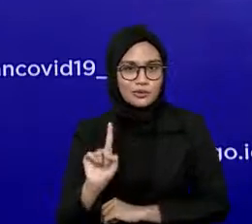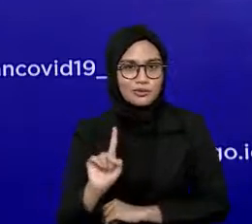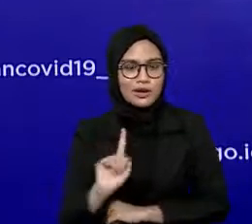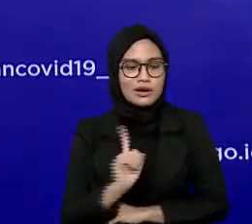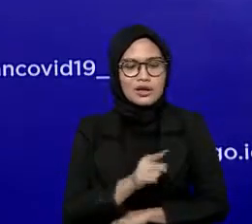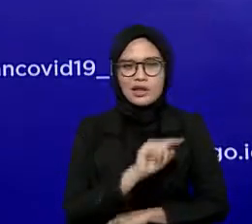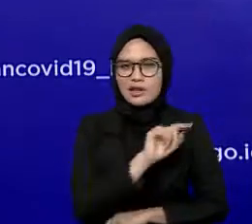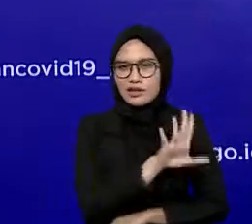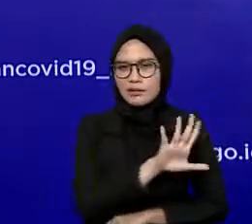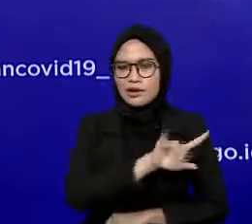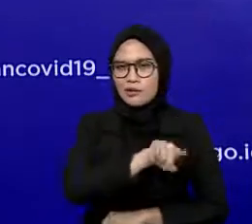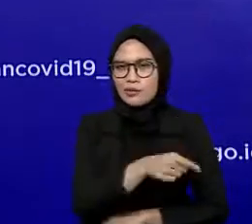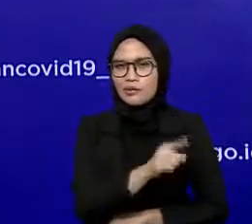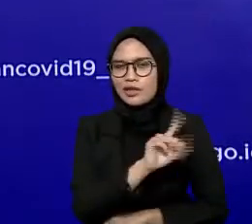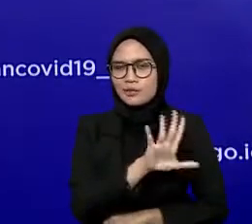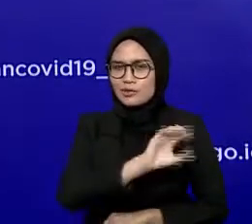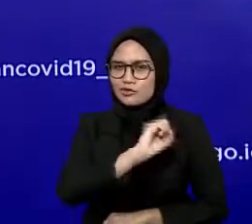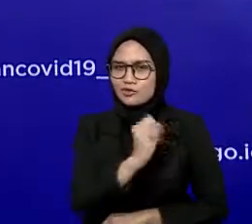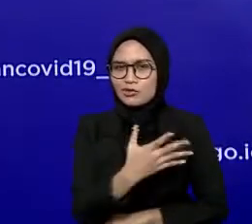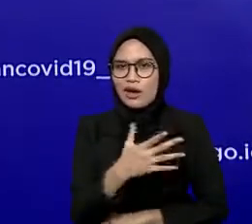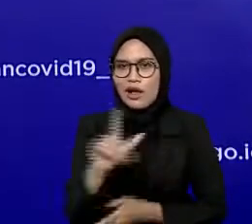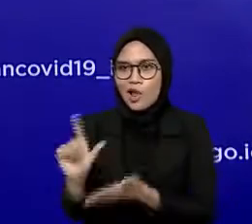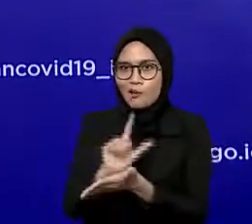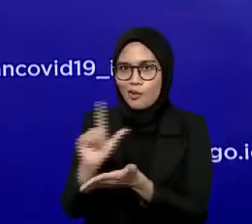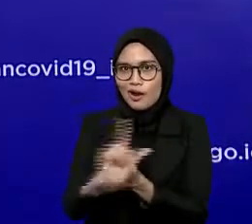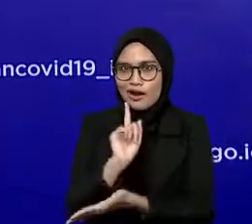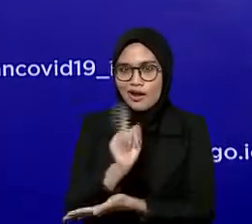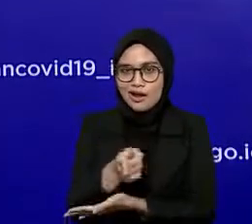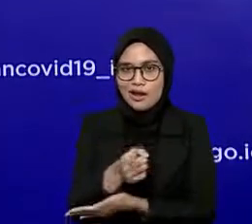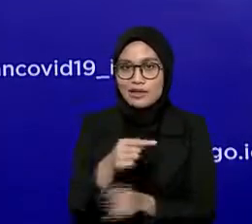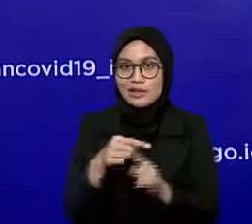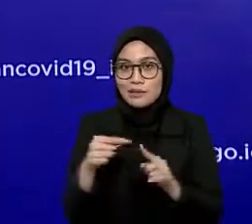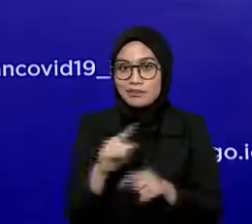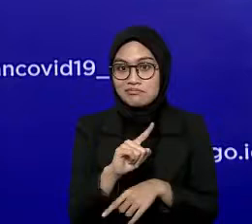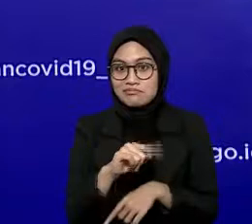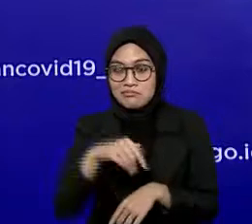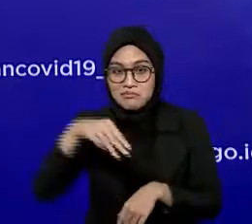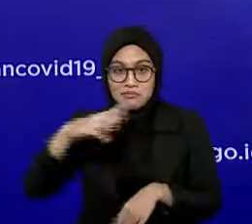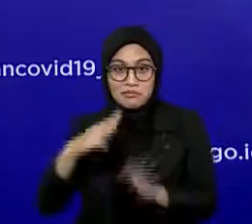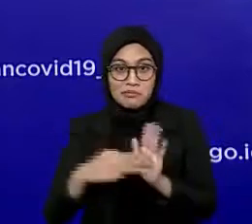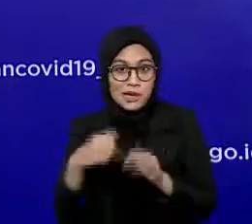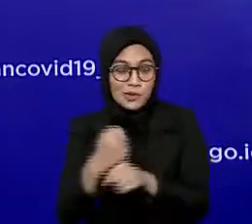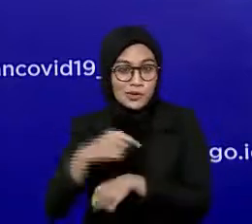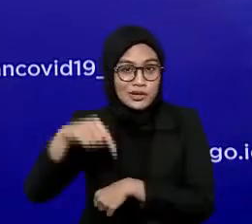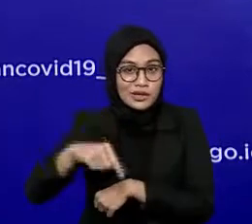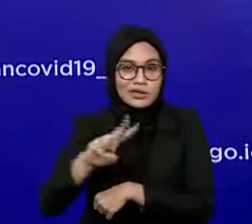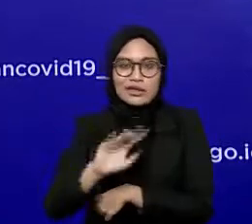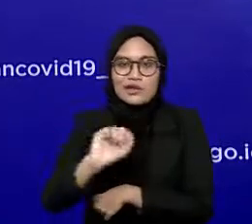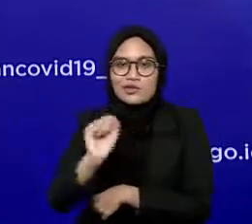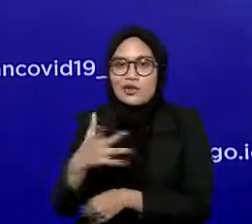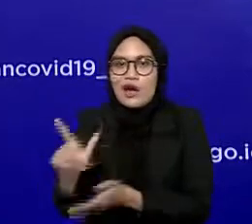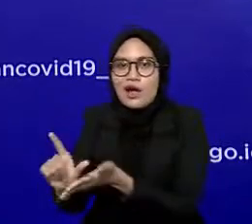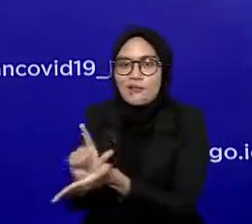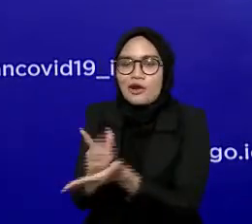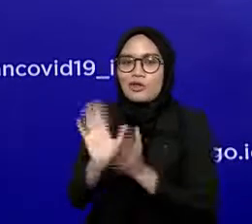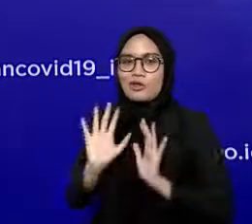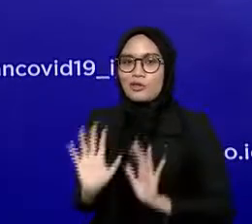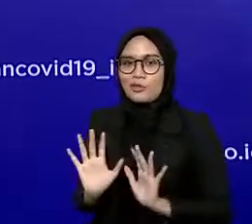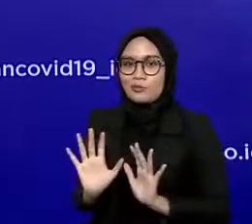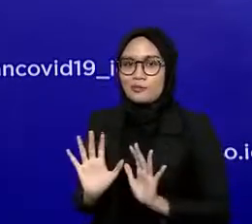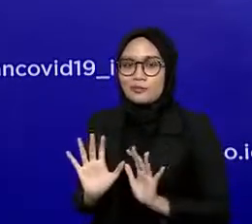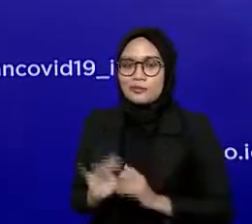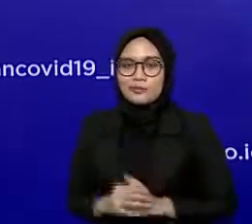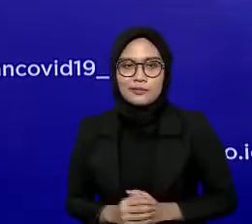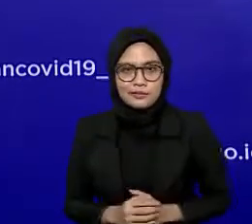sejumlah 5,5 juta laporan. Namun per minggu ini hanya masuk sejumlah 3 juta laporan.